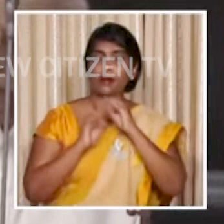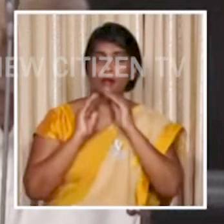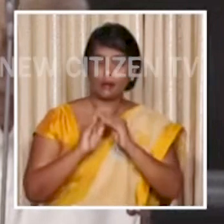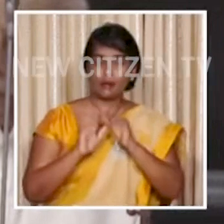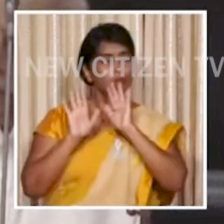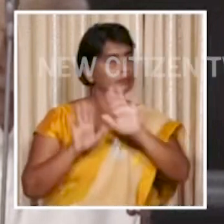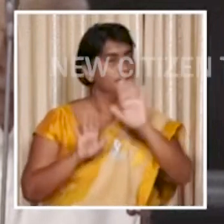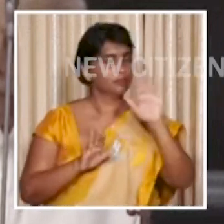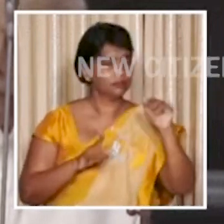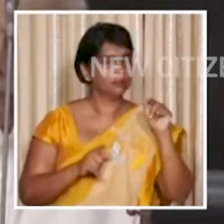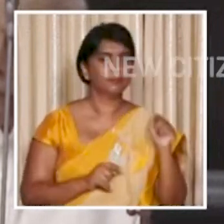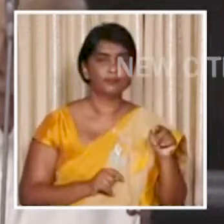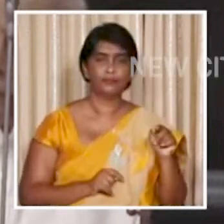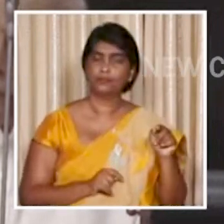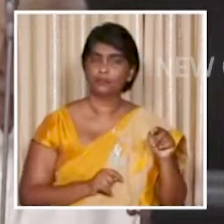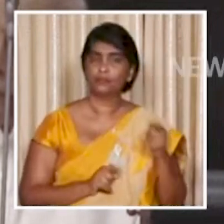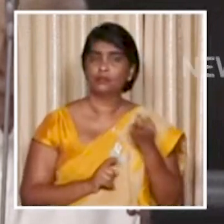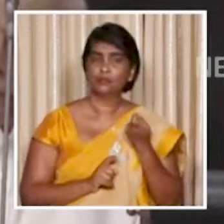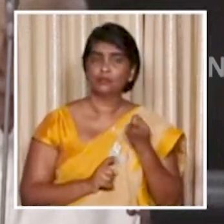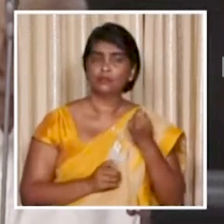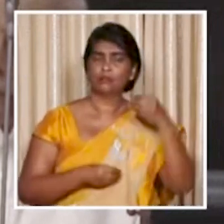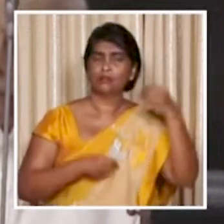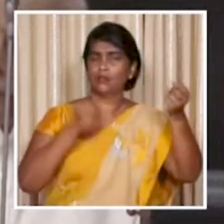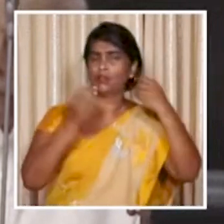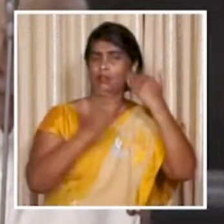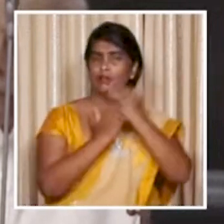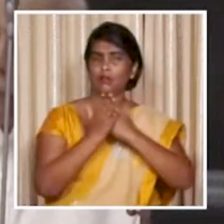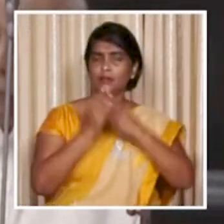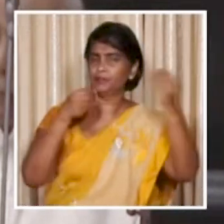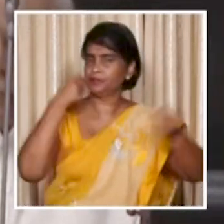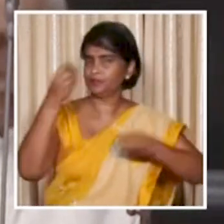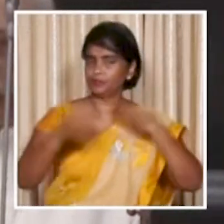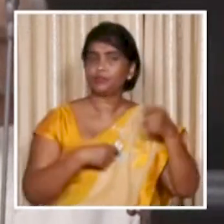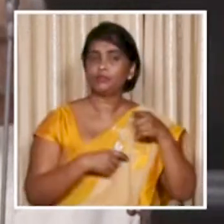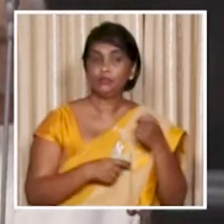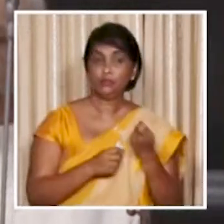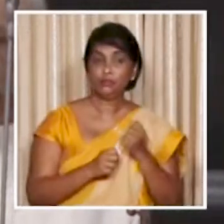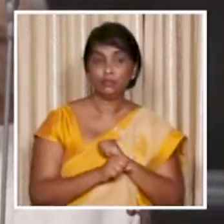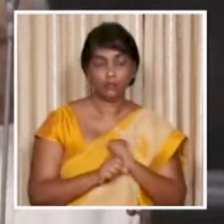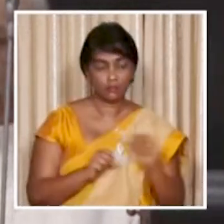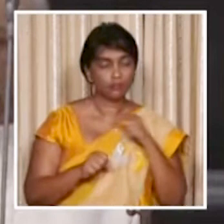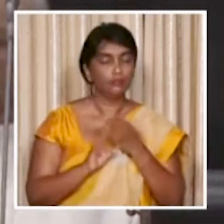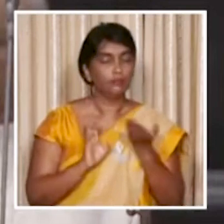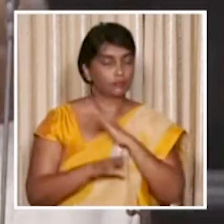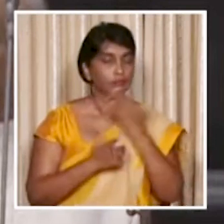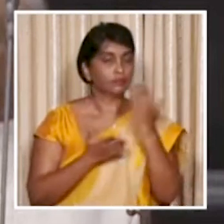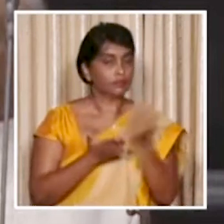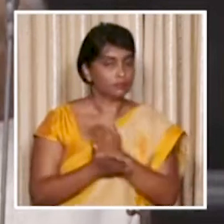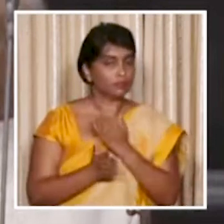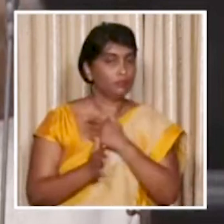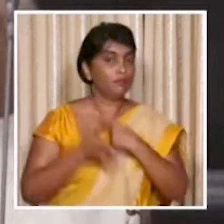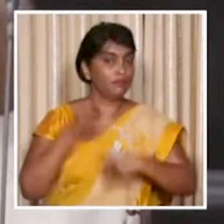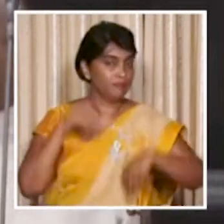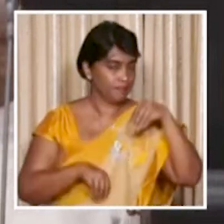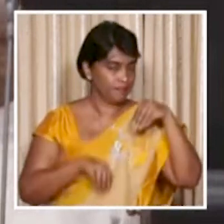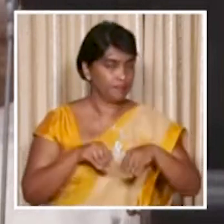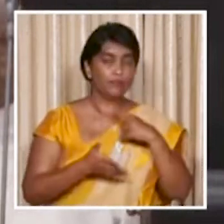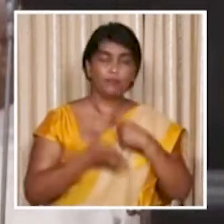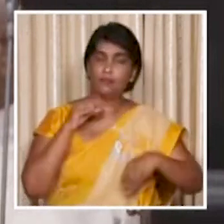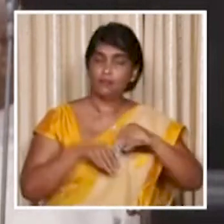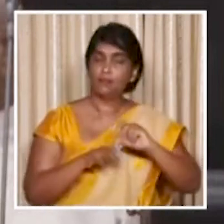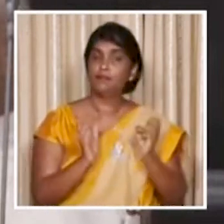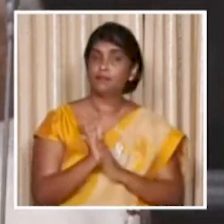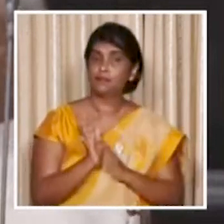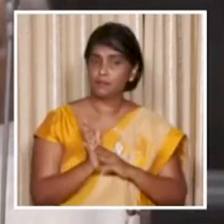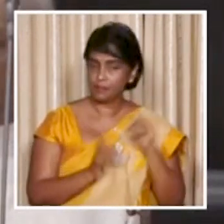එක මේ මුදල් අපිට යවන්නේ. මේක මුදල් නොති වුණත් ඒ කාලේ වෙන්කරේ මැතිවරණයේ කියලා. ඒකට මැතිවරණ